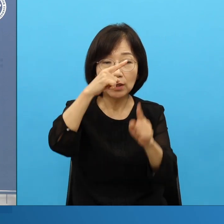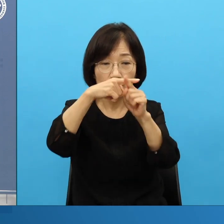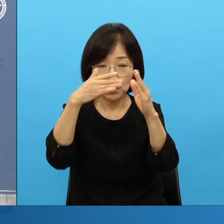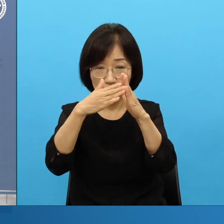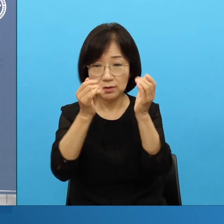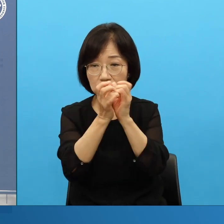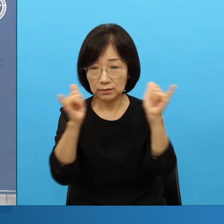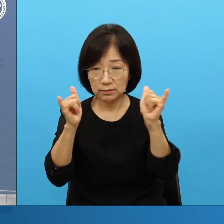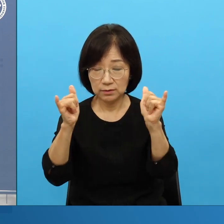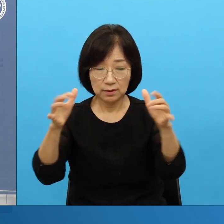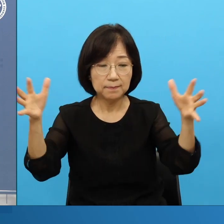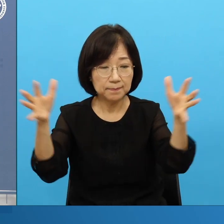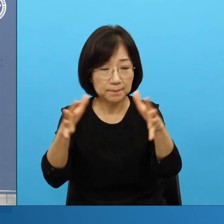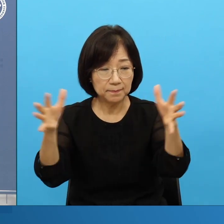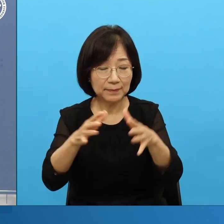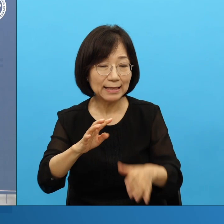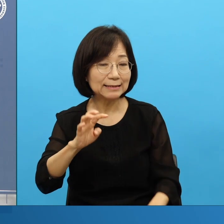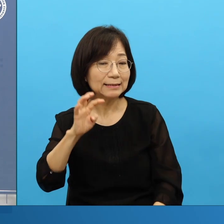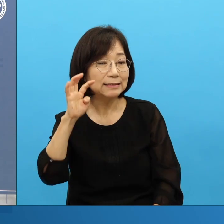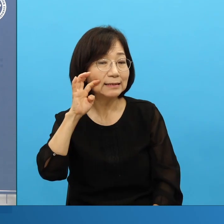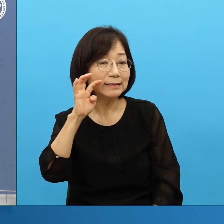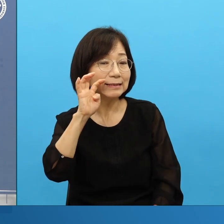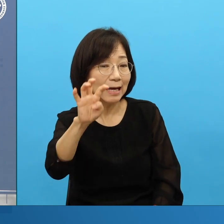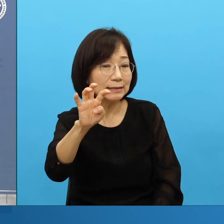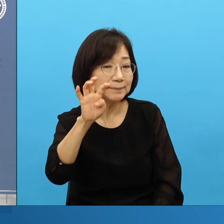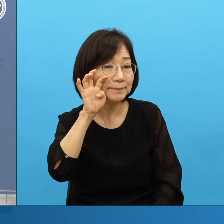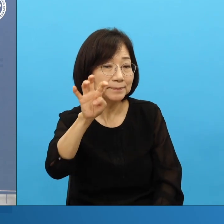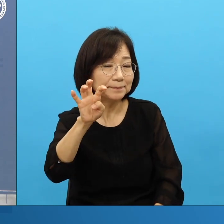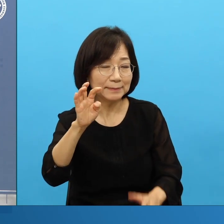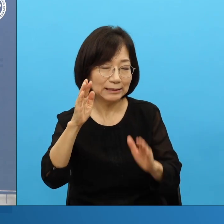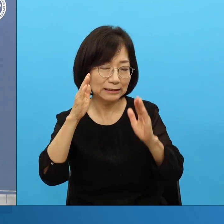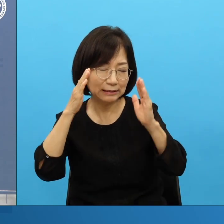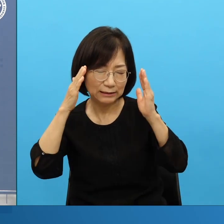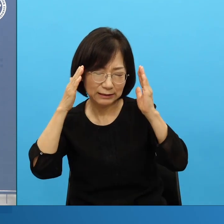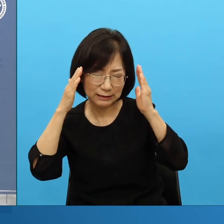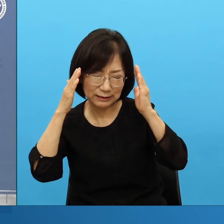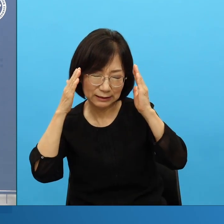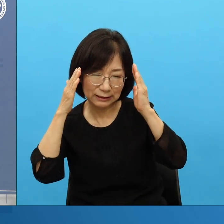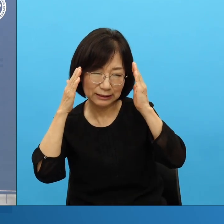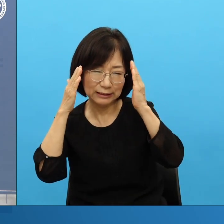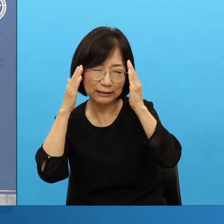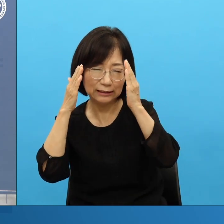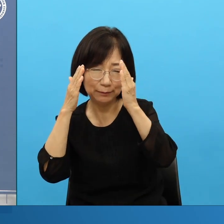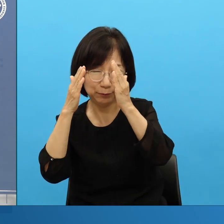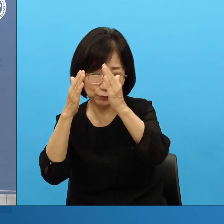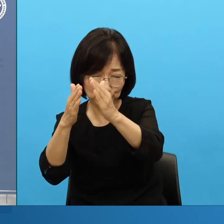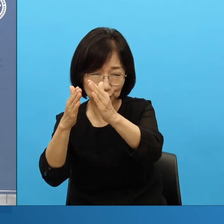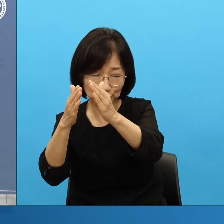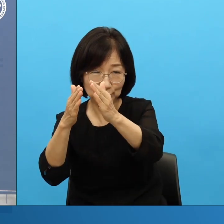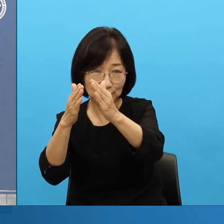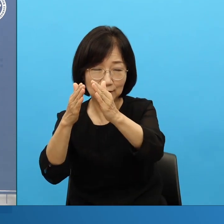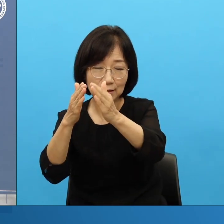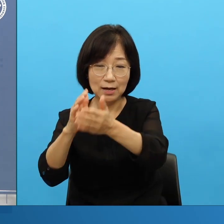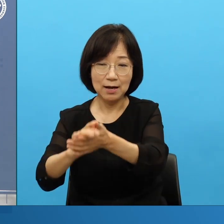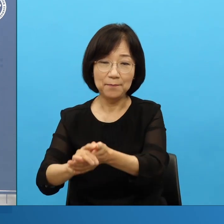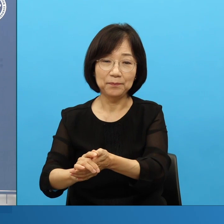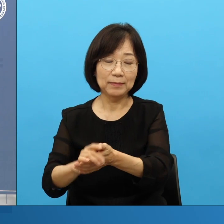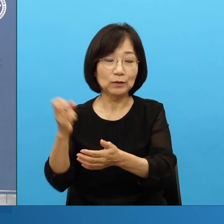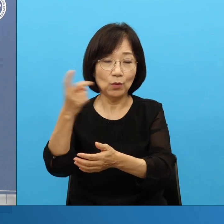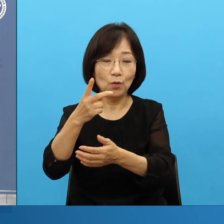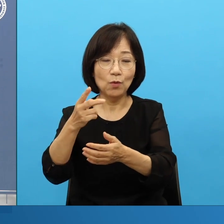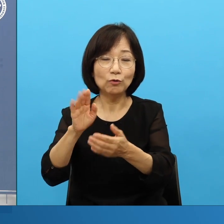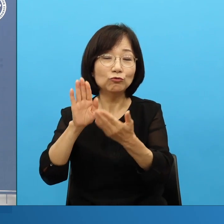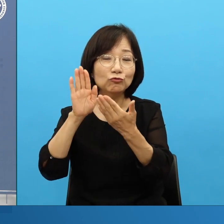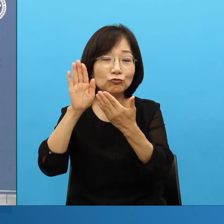that's why the early church gathered together and prayed in concentration for 40 days. 그 내려와서 마가다락방에 모여서 또 열흘 동안 집중한 겁니다. Then they